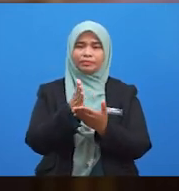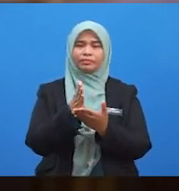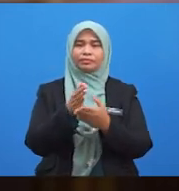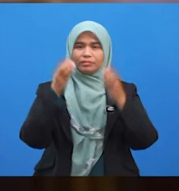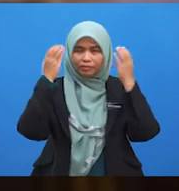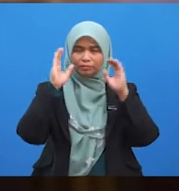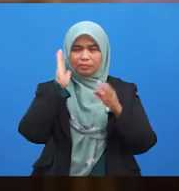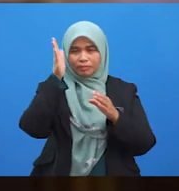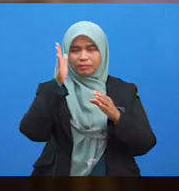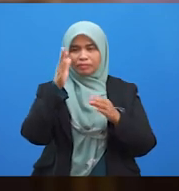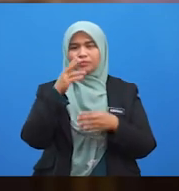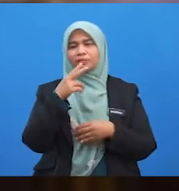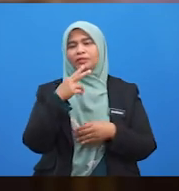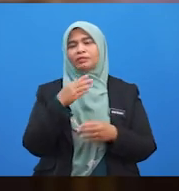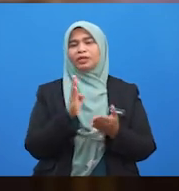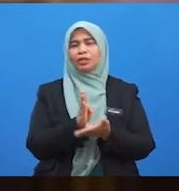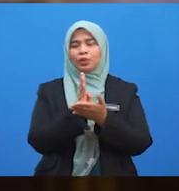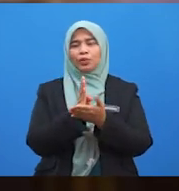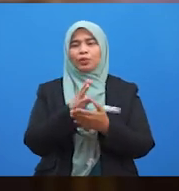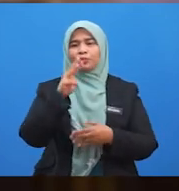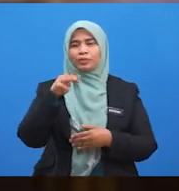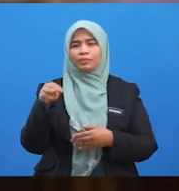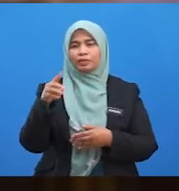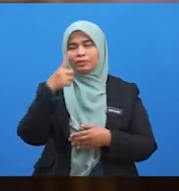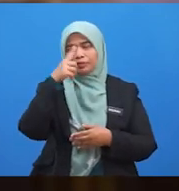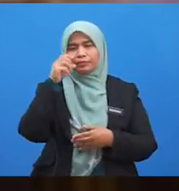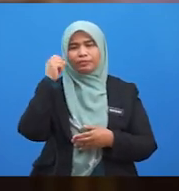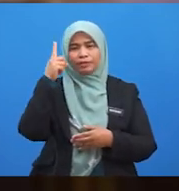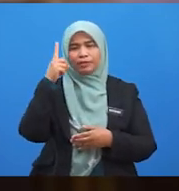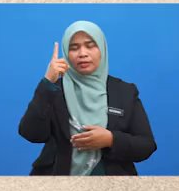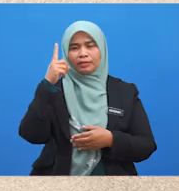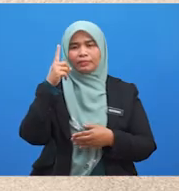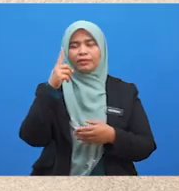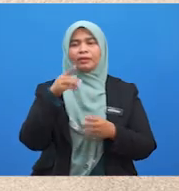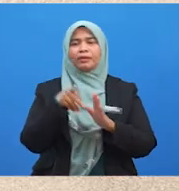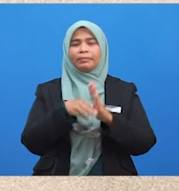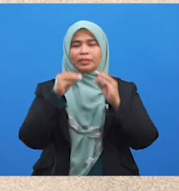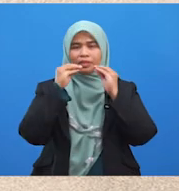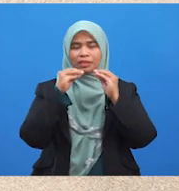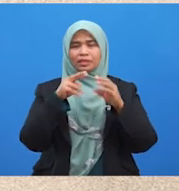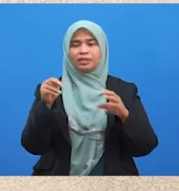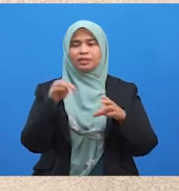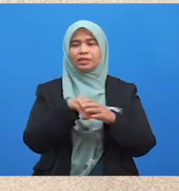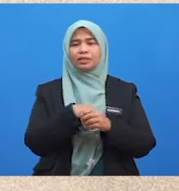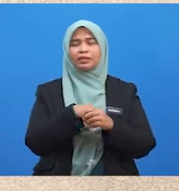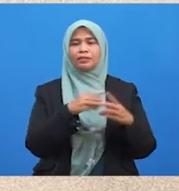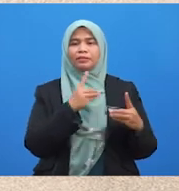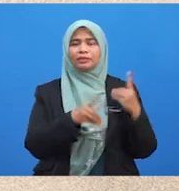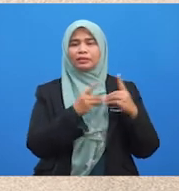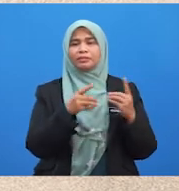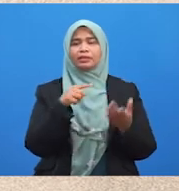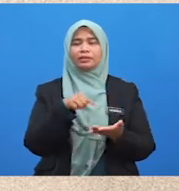Seterusnya, cikgu akan memandu murid-murid bagi memahami pengajaran dalam drama